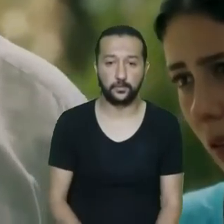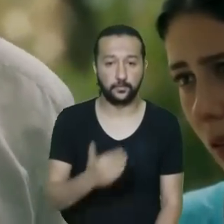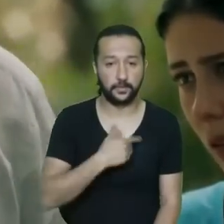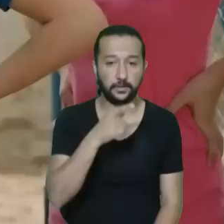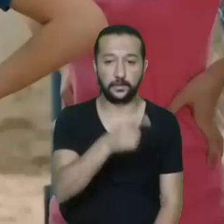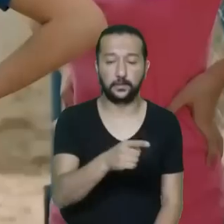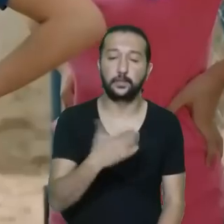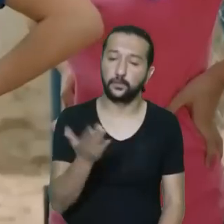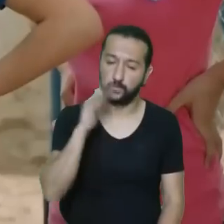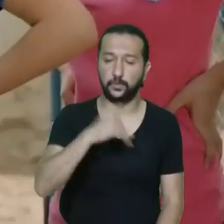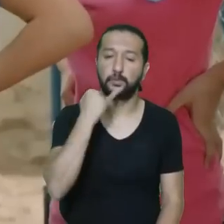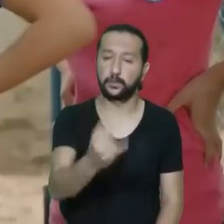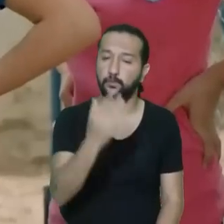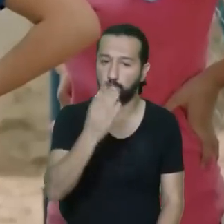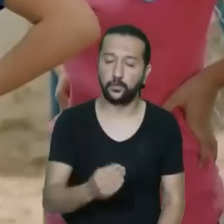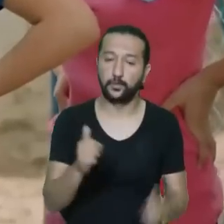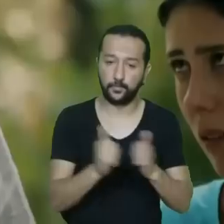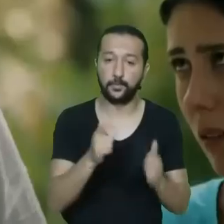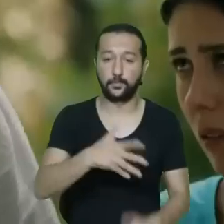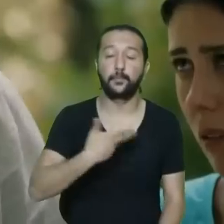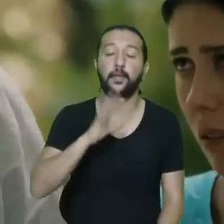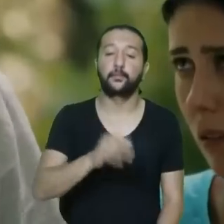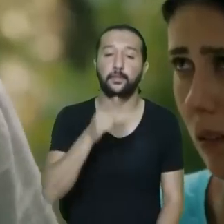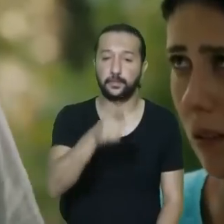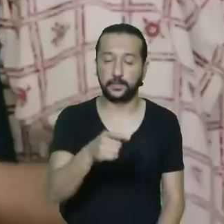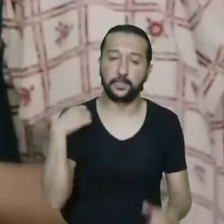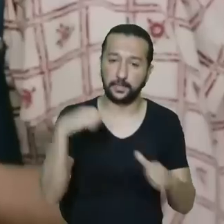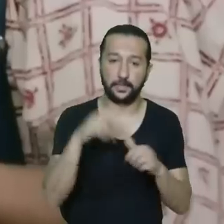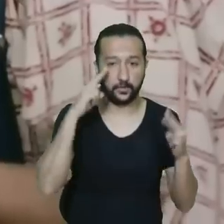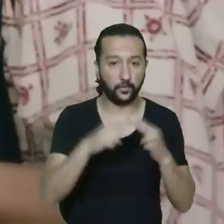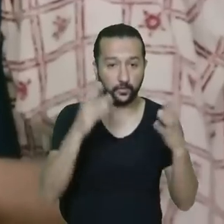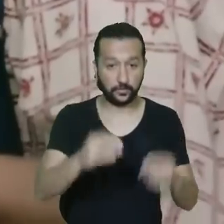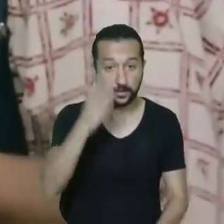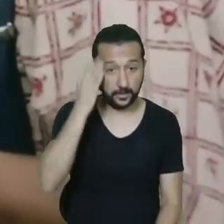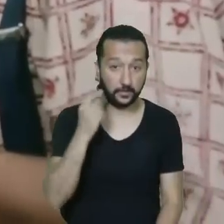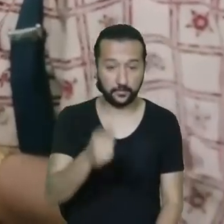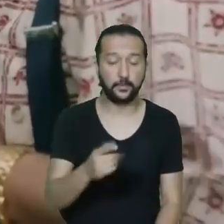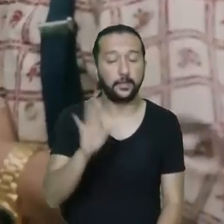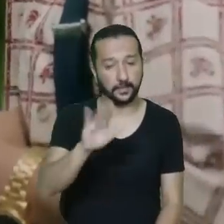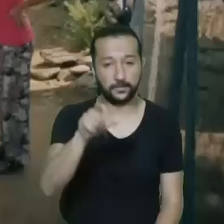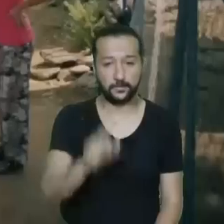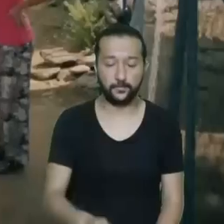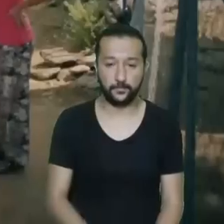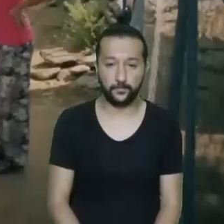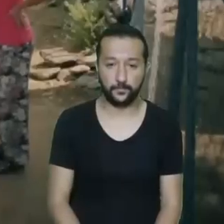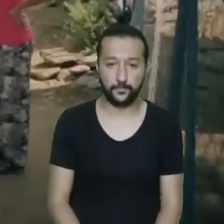Ben senin kıyını gelirim. Merak etme sen. Seni tekrar göreceğim, anladın? Hadi.